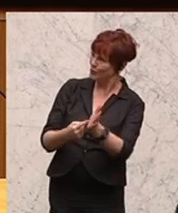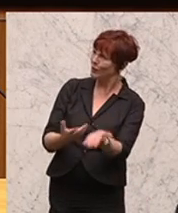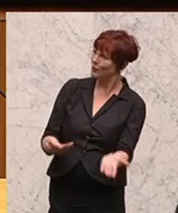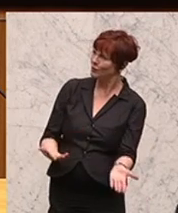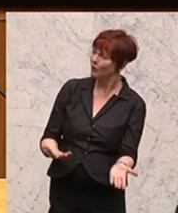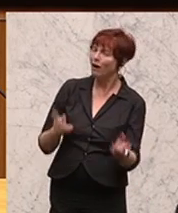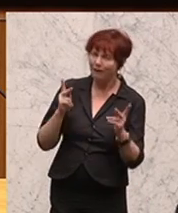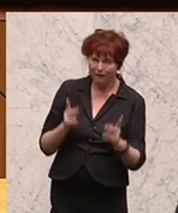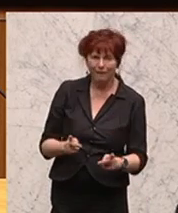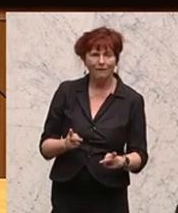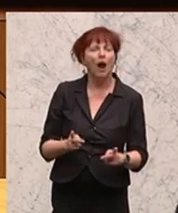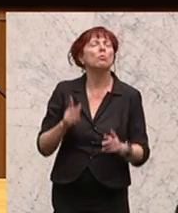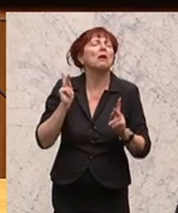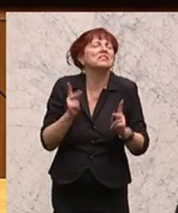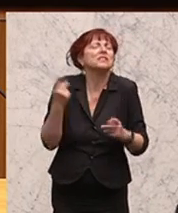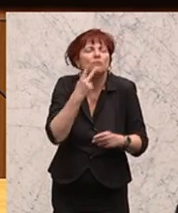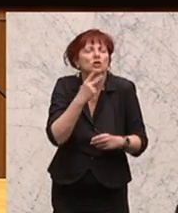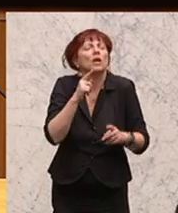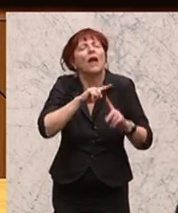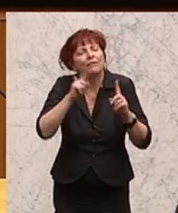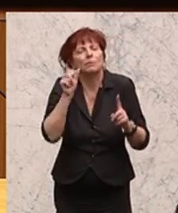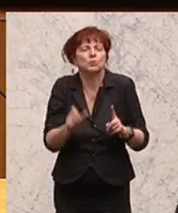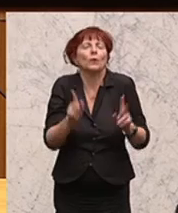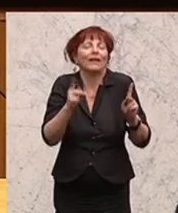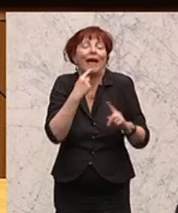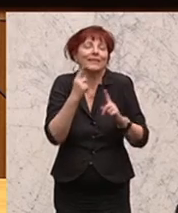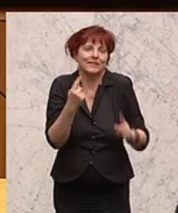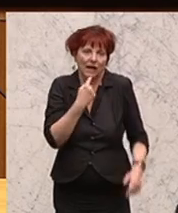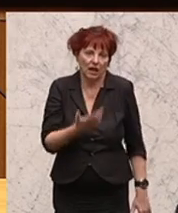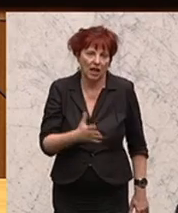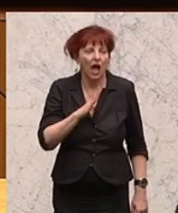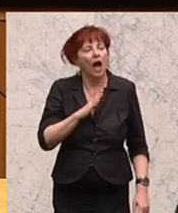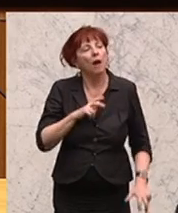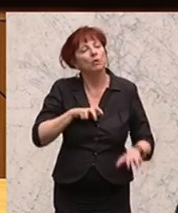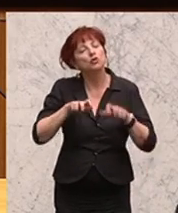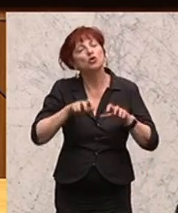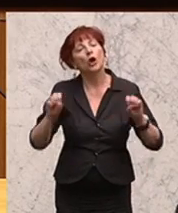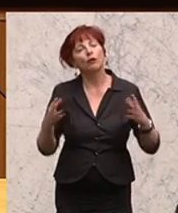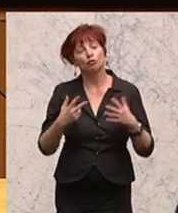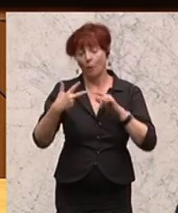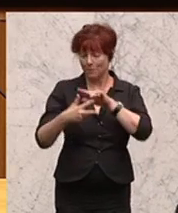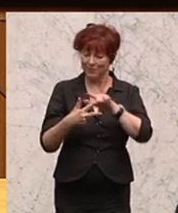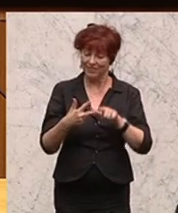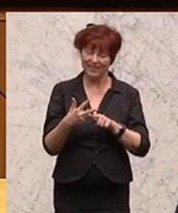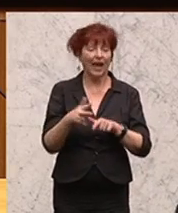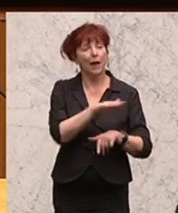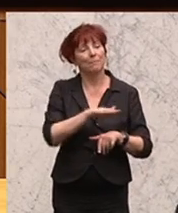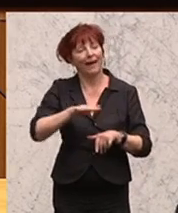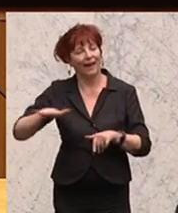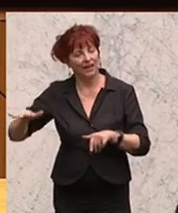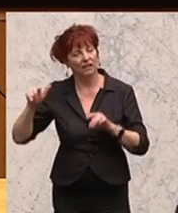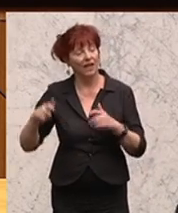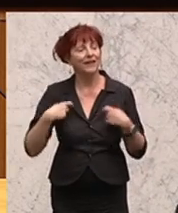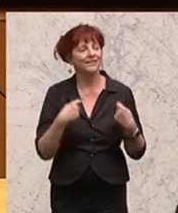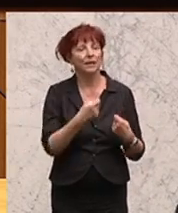besseren Wissens etwas anderes behaupten. Die Steuerreform bringt in drei Bereichen ganz konkrete Veränderungen und ich würde sagen Verbesserungen für